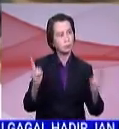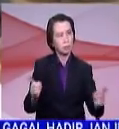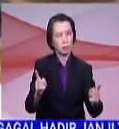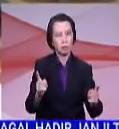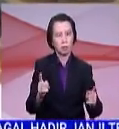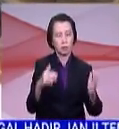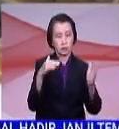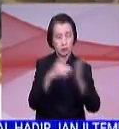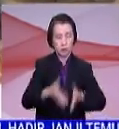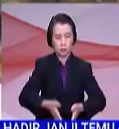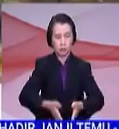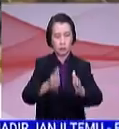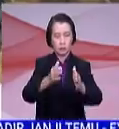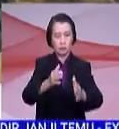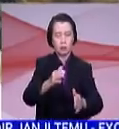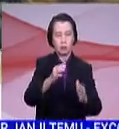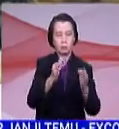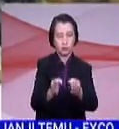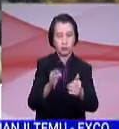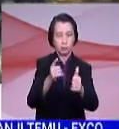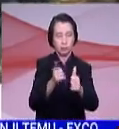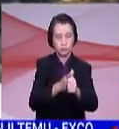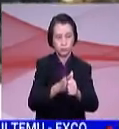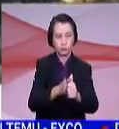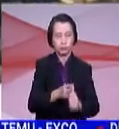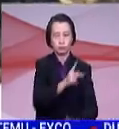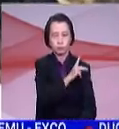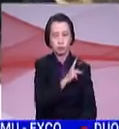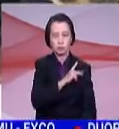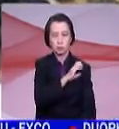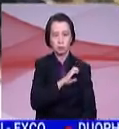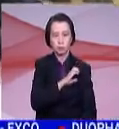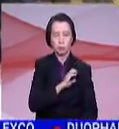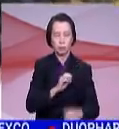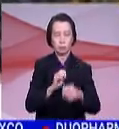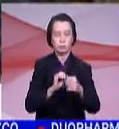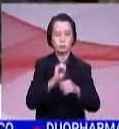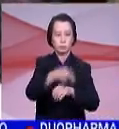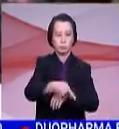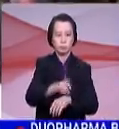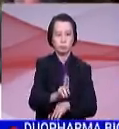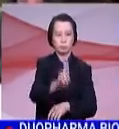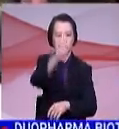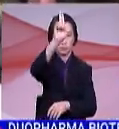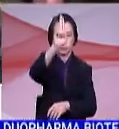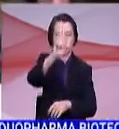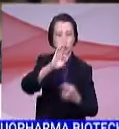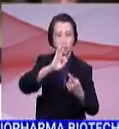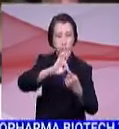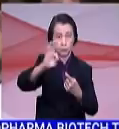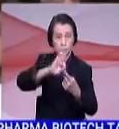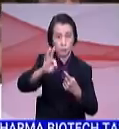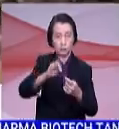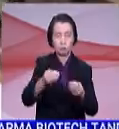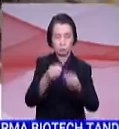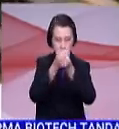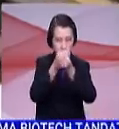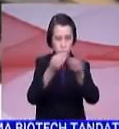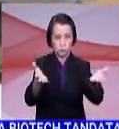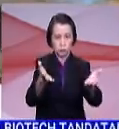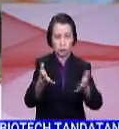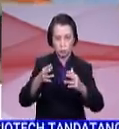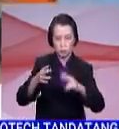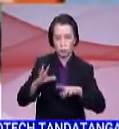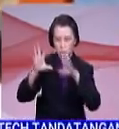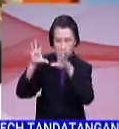tempoh segatan pergerakan penuh fasa pertama. Ketua Polis Daerah Seberang Perai Utara ACP Nur Zaini Muhammad Nur mendedahkan